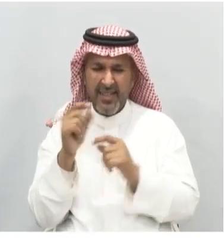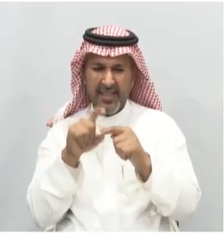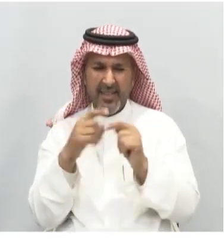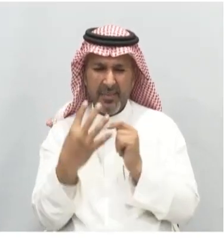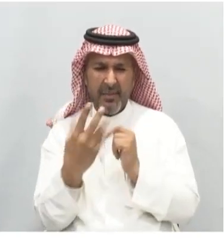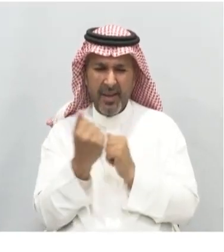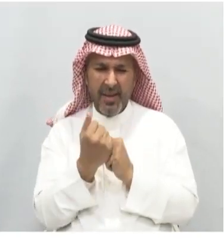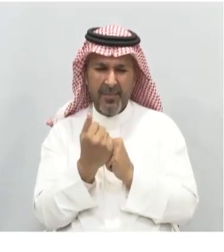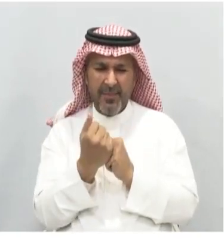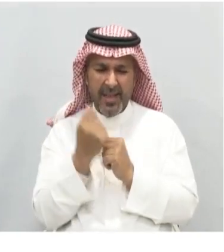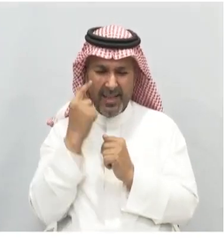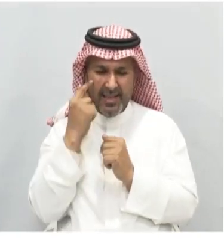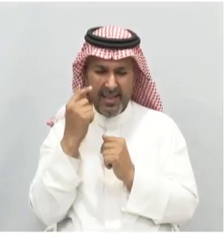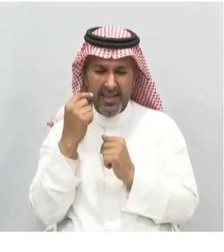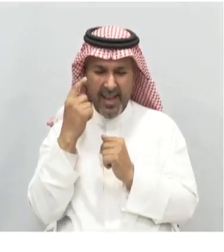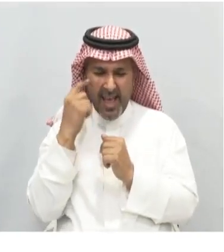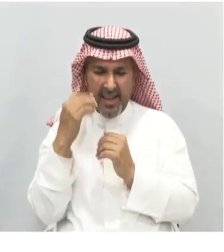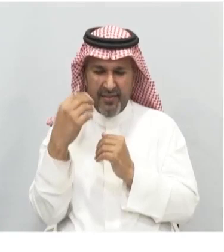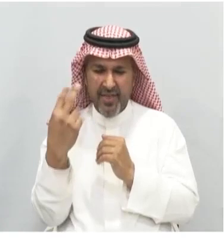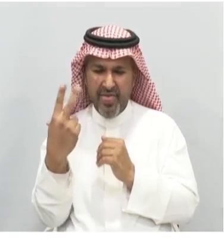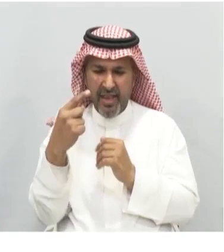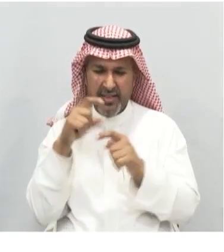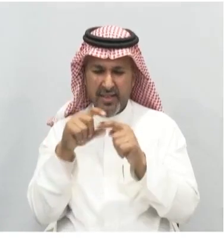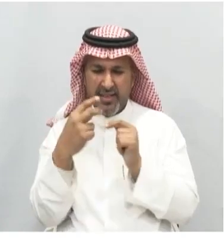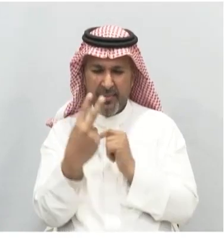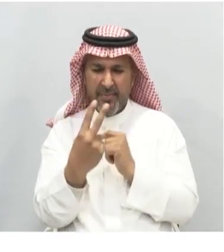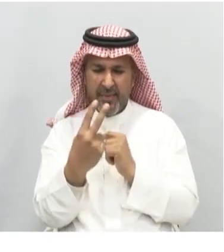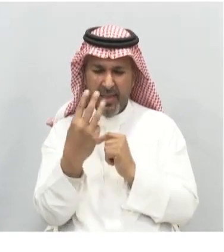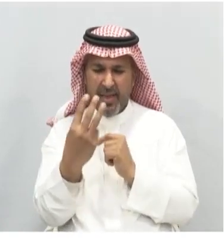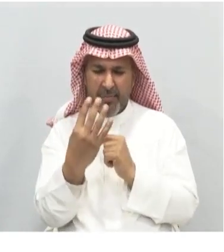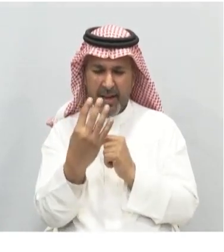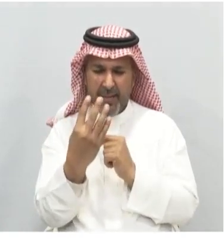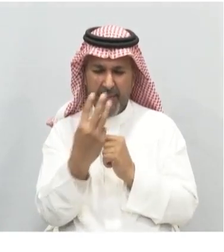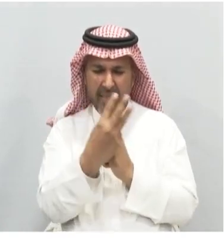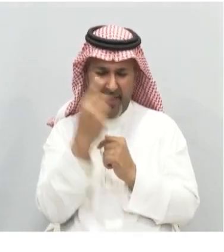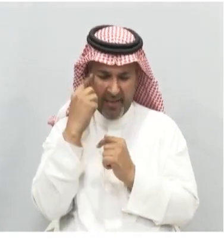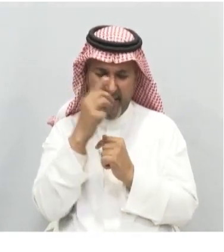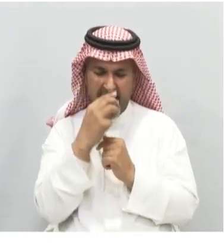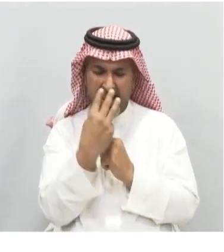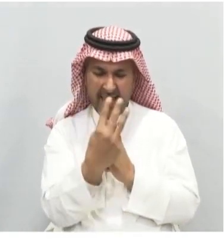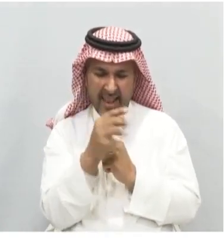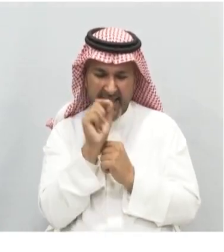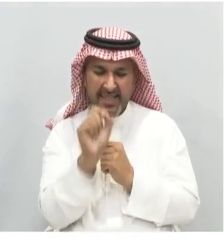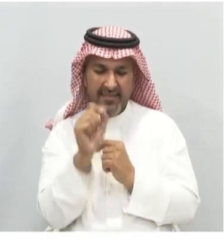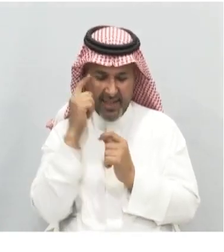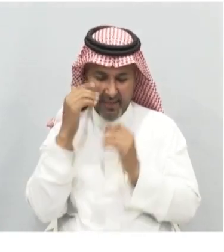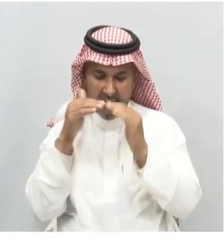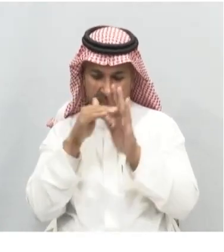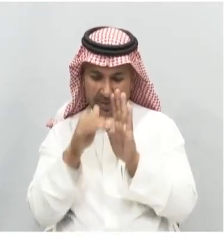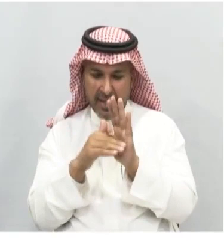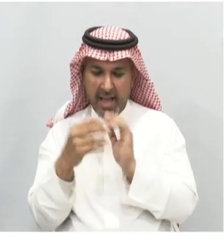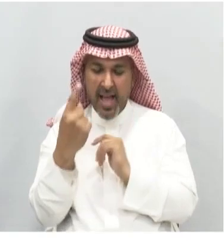4 تساوي كم 3ه وهنا لدينا صفرا واحد فضعه فتكون الاجابه 30 كذلك